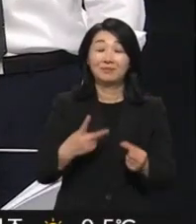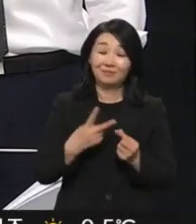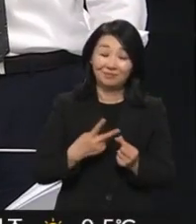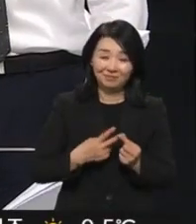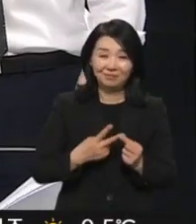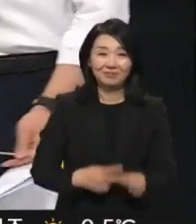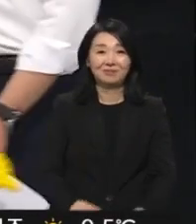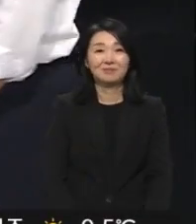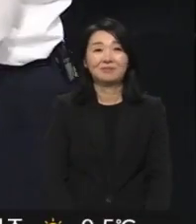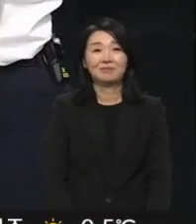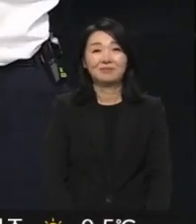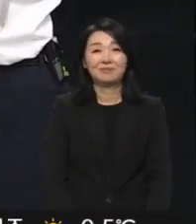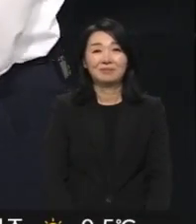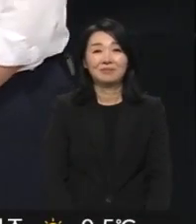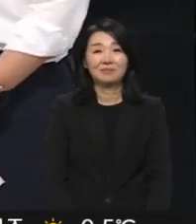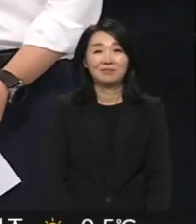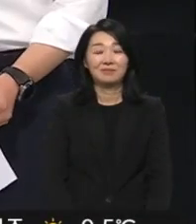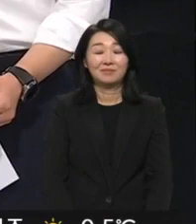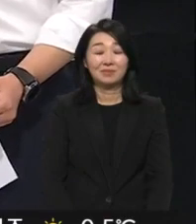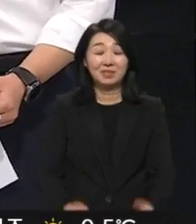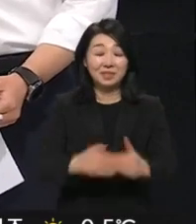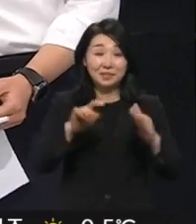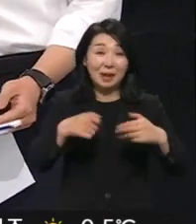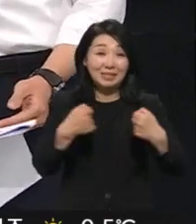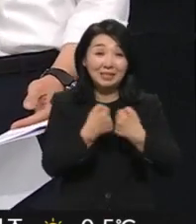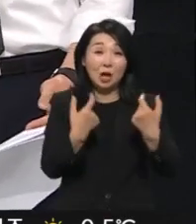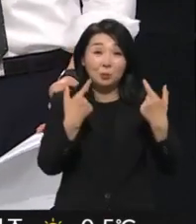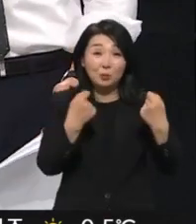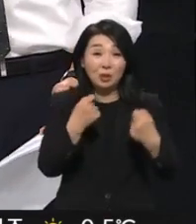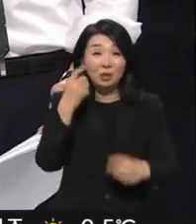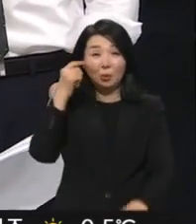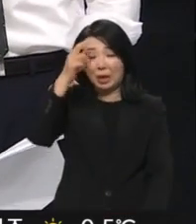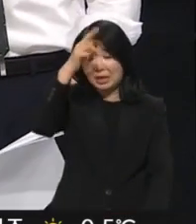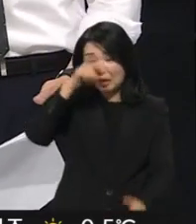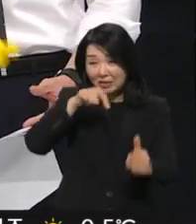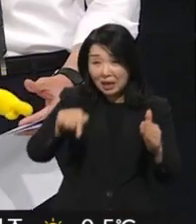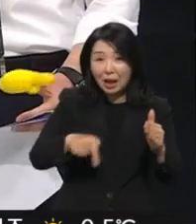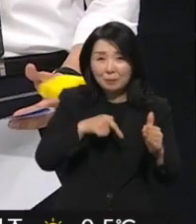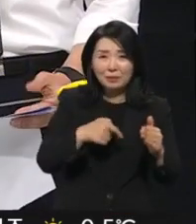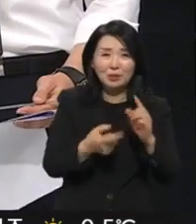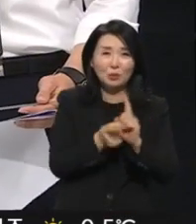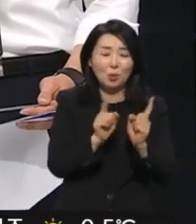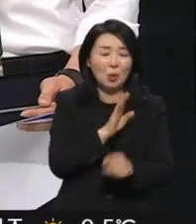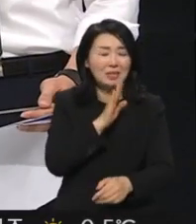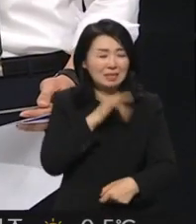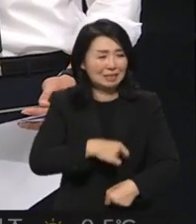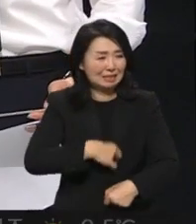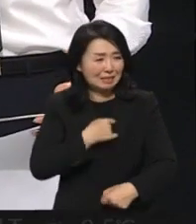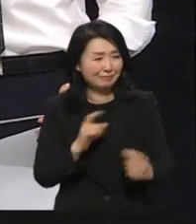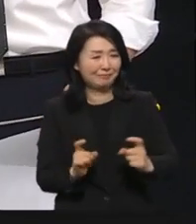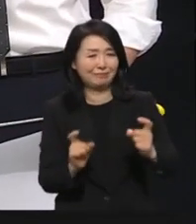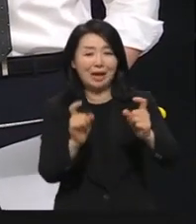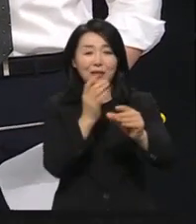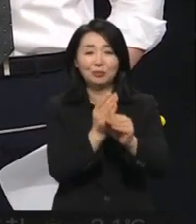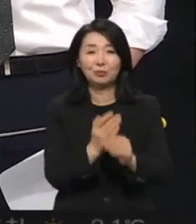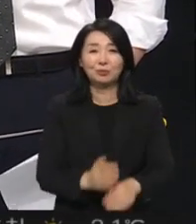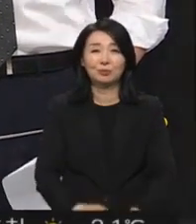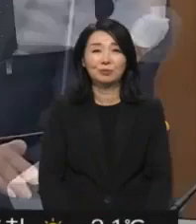번째 하이라이트는 집안 싸움입니다. 경찰 내부에서 서로 진실 공방을 벌이는 양상인데요.